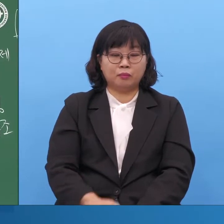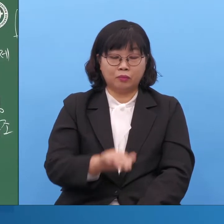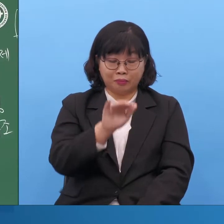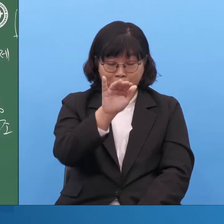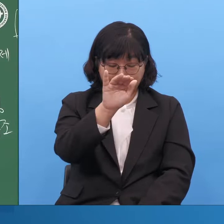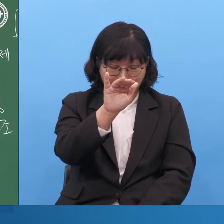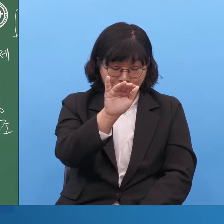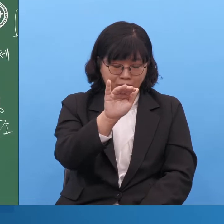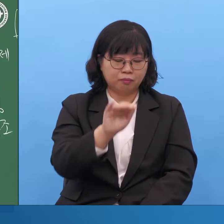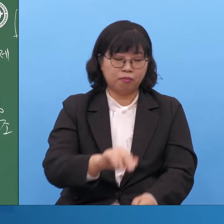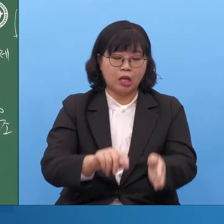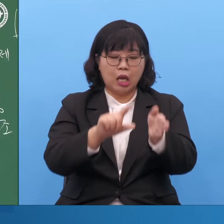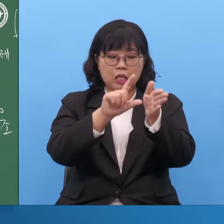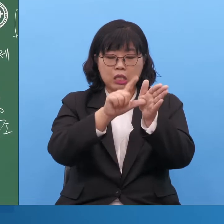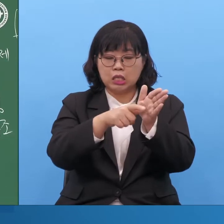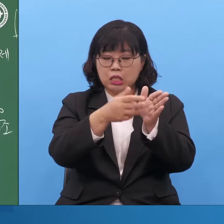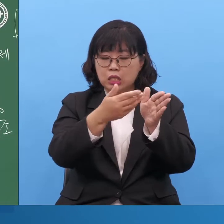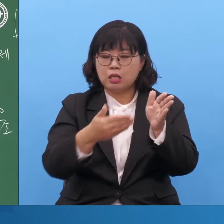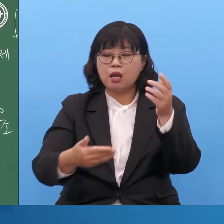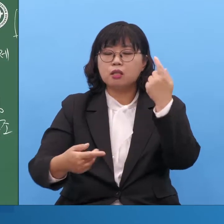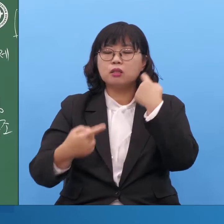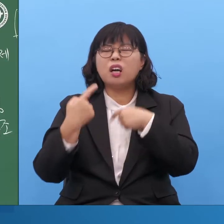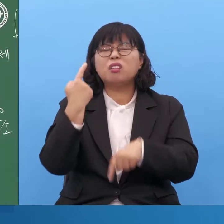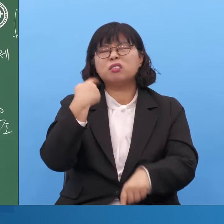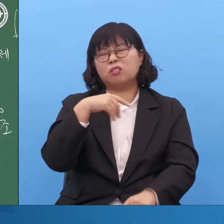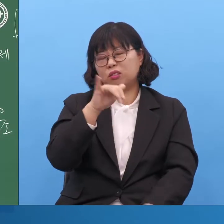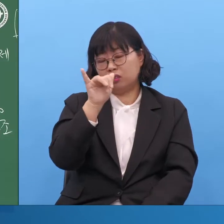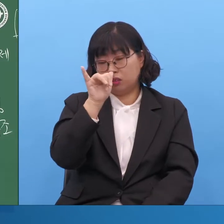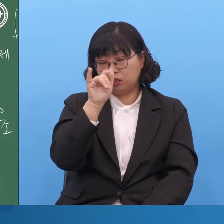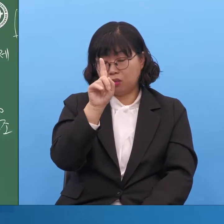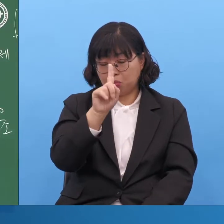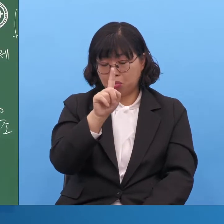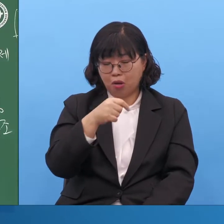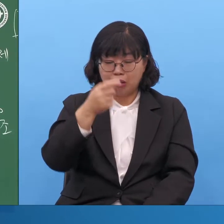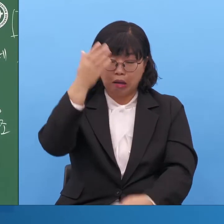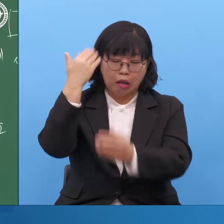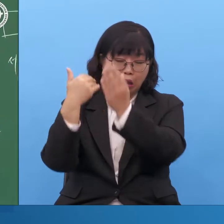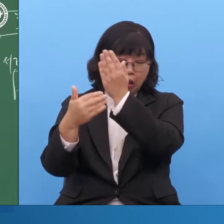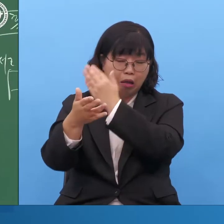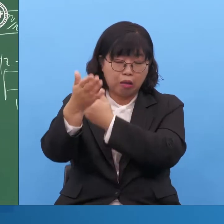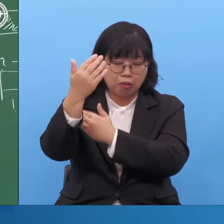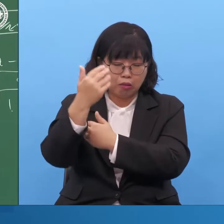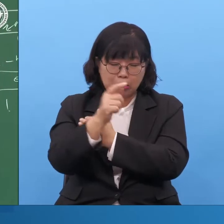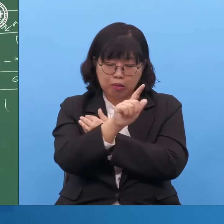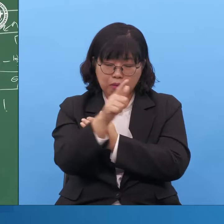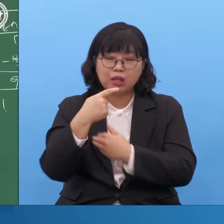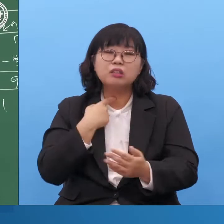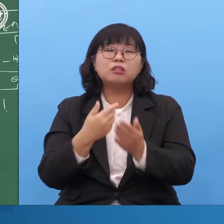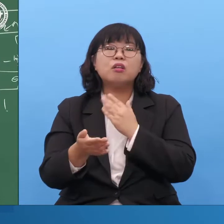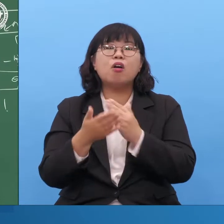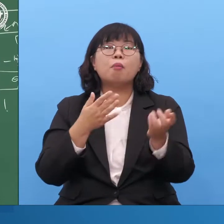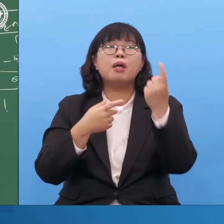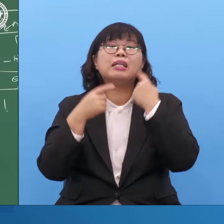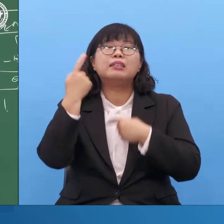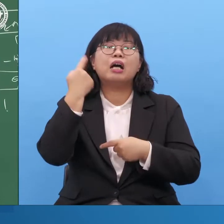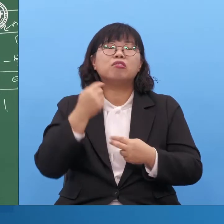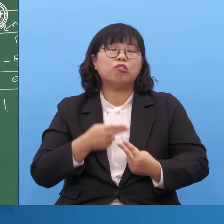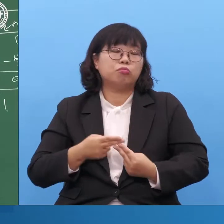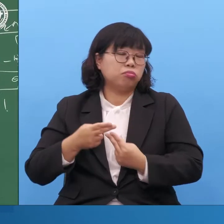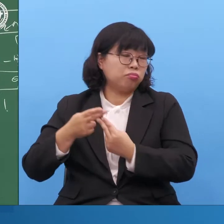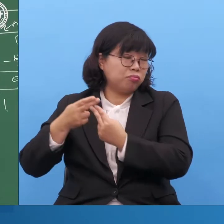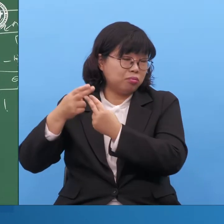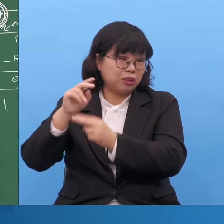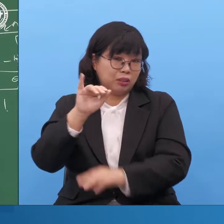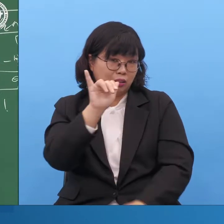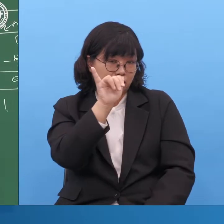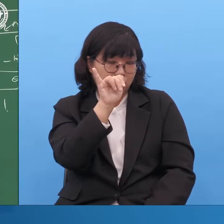고쳐주면 그 사람은 제자 될 수 없어요. And if you don't heal this for them, that person cannot become a disciple. 내용은 쭉 보세요. Then look at the context. 강대국